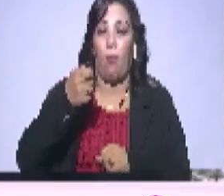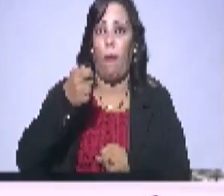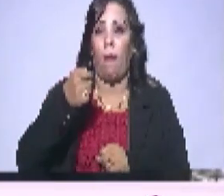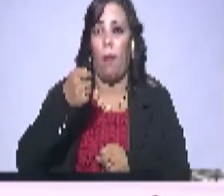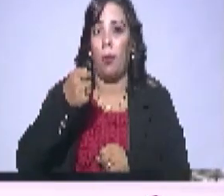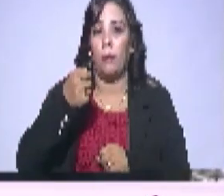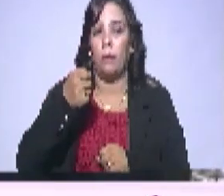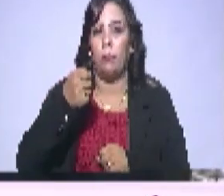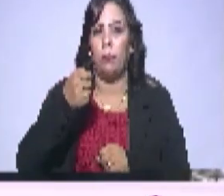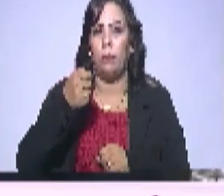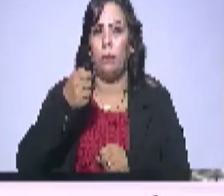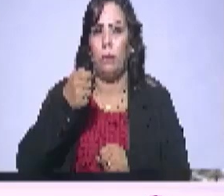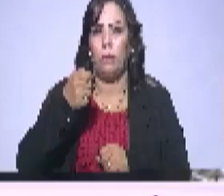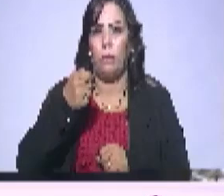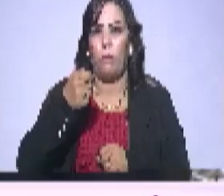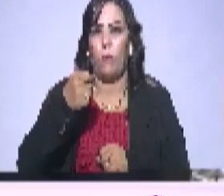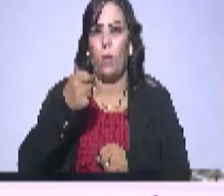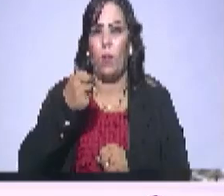يعني